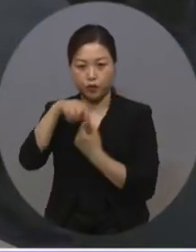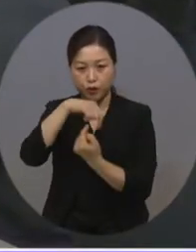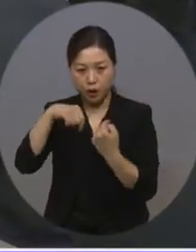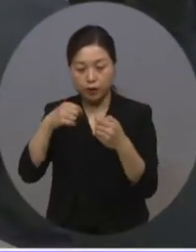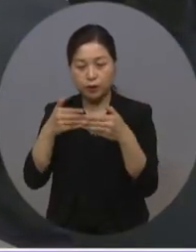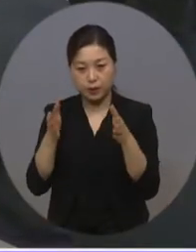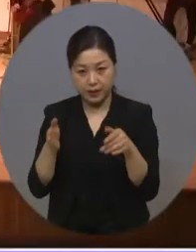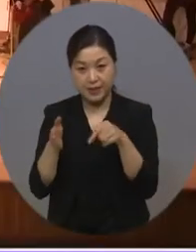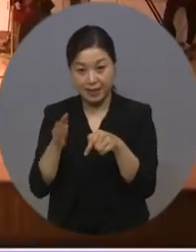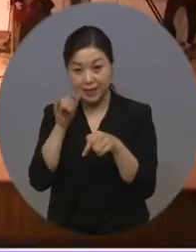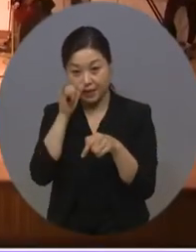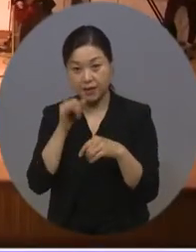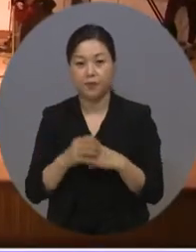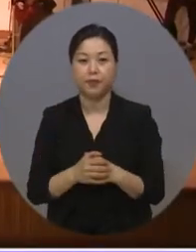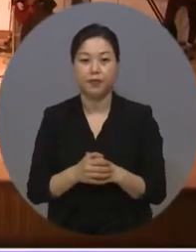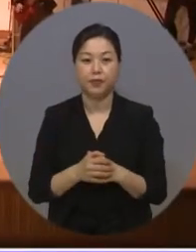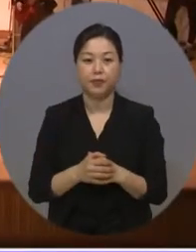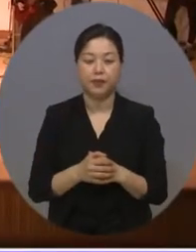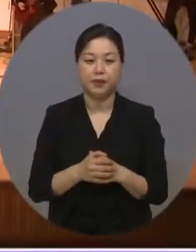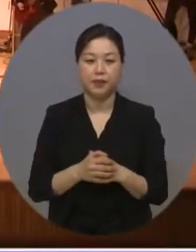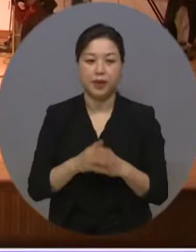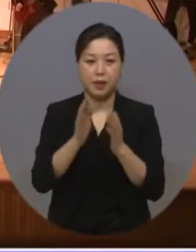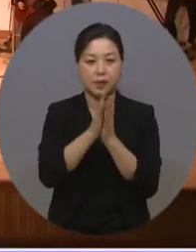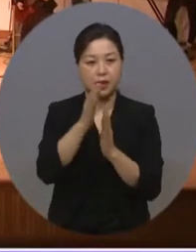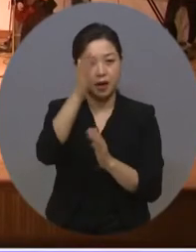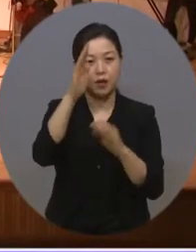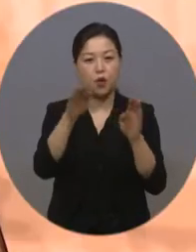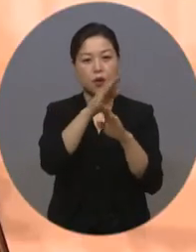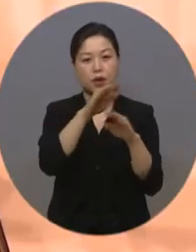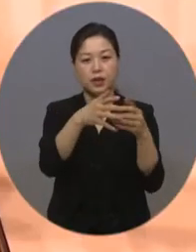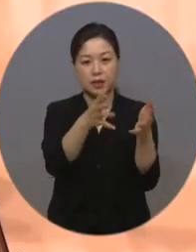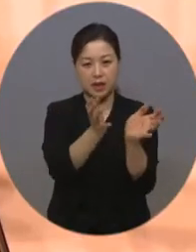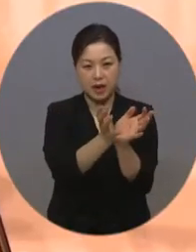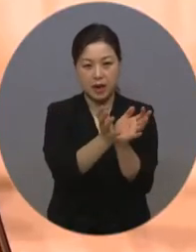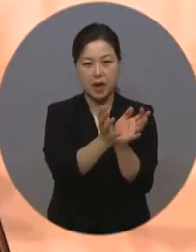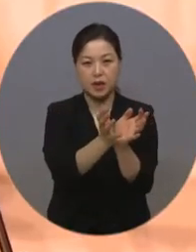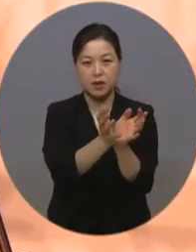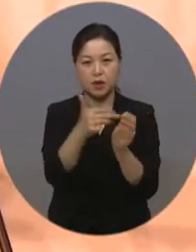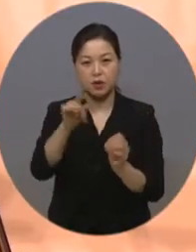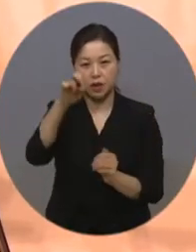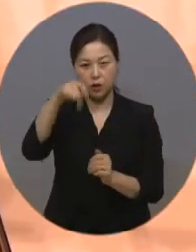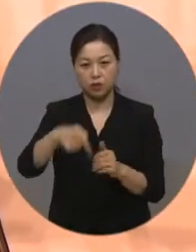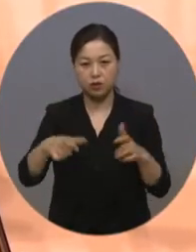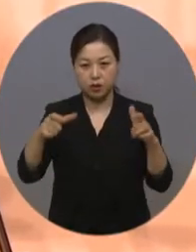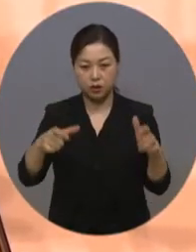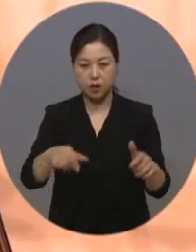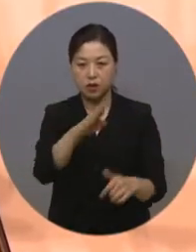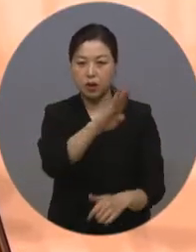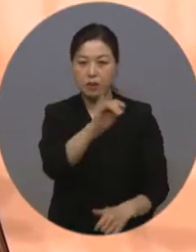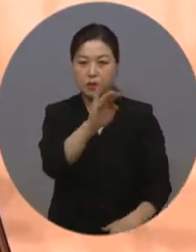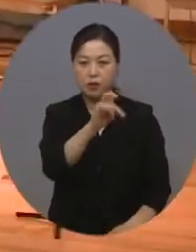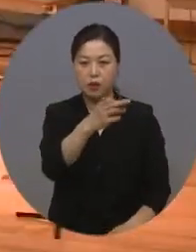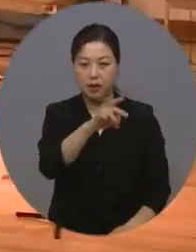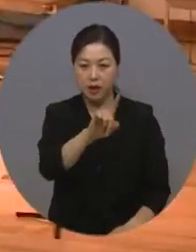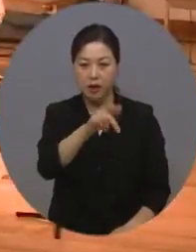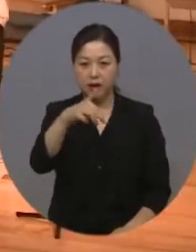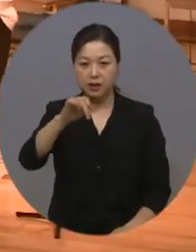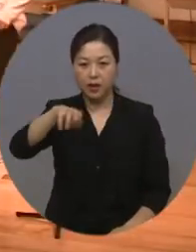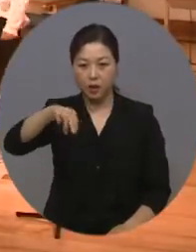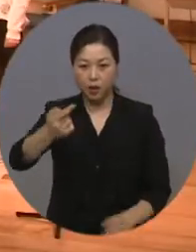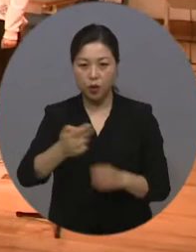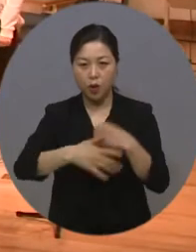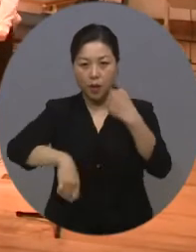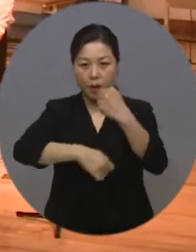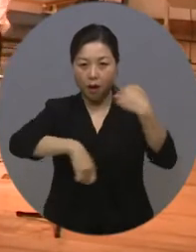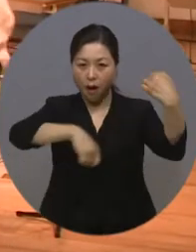있습니다 특히 빛나는 오케스트라 알지 그런 장소에서 비올라 첼로 과 윤리 늘 연주를 배우고